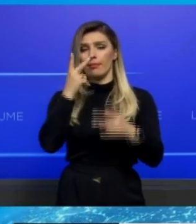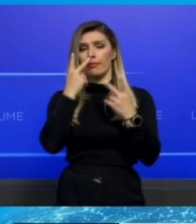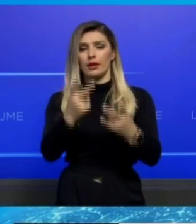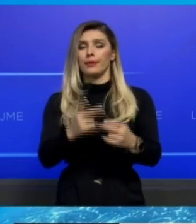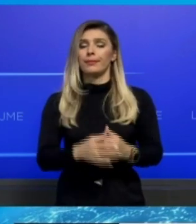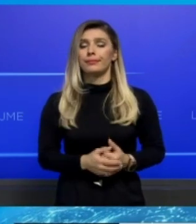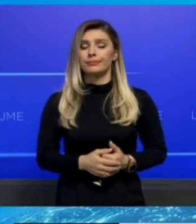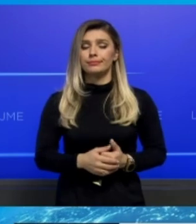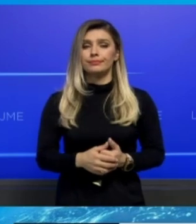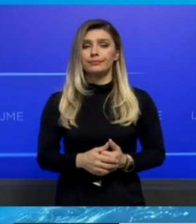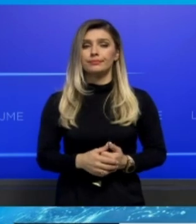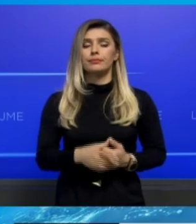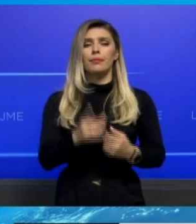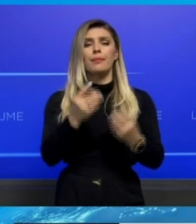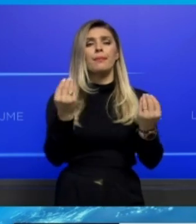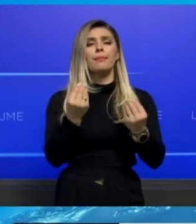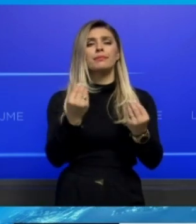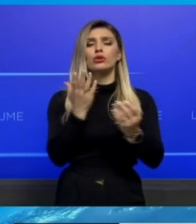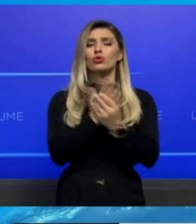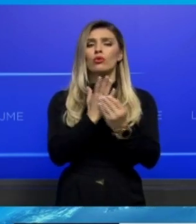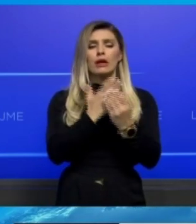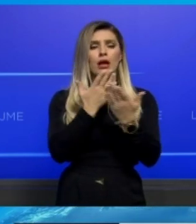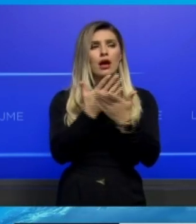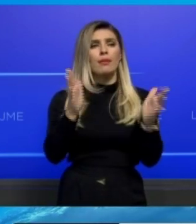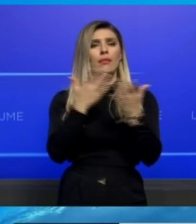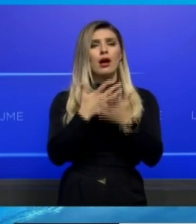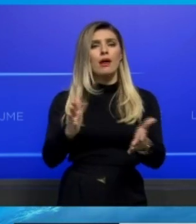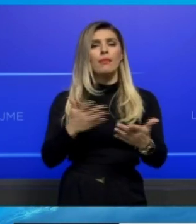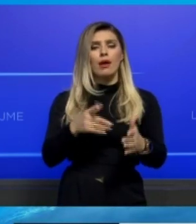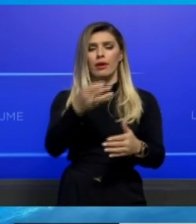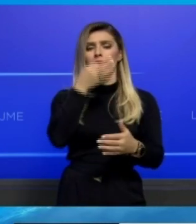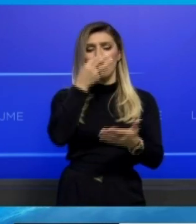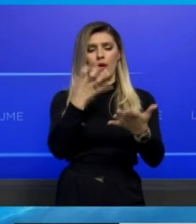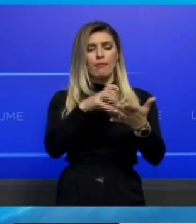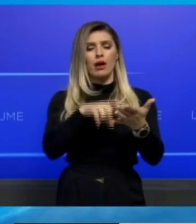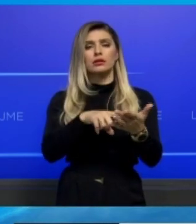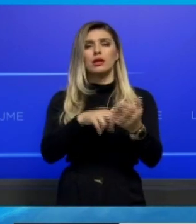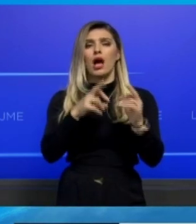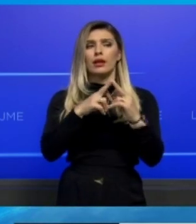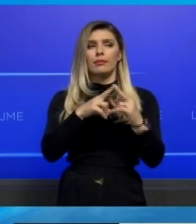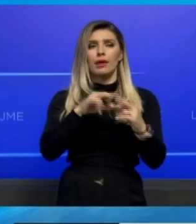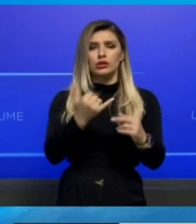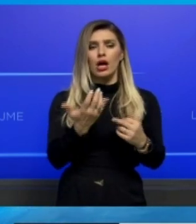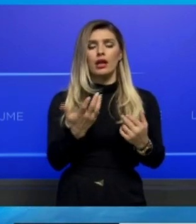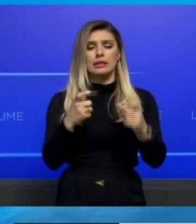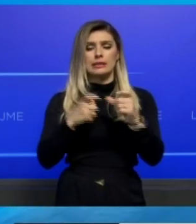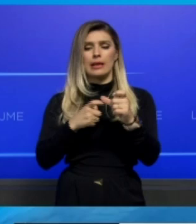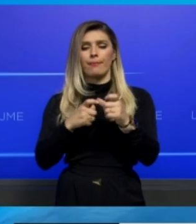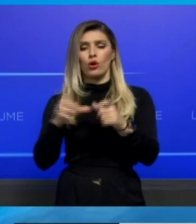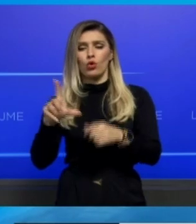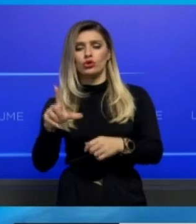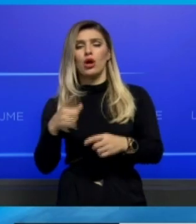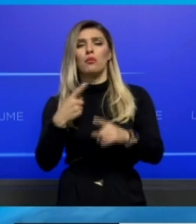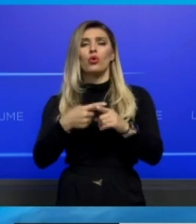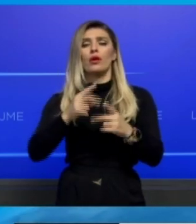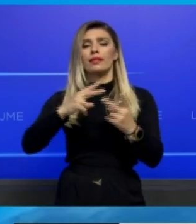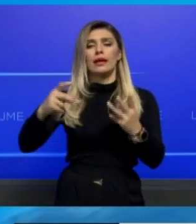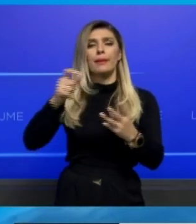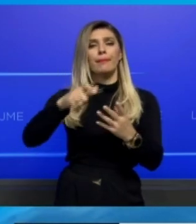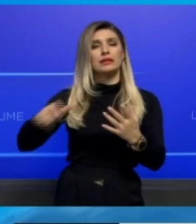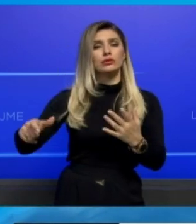çështje. Pse i publikuat këto dokumente kur përmendej Adem Jashari, Samil Ushtaku dhe udhëheqësit e tjerë të